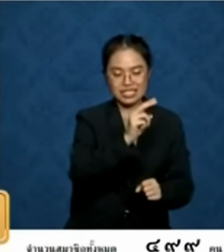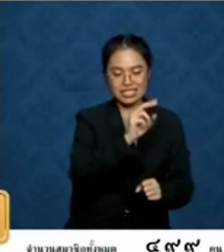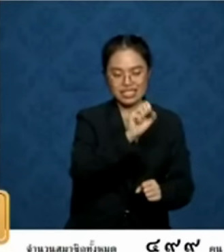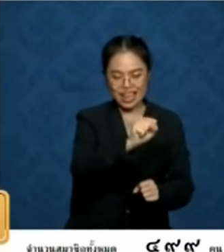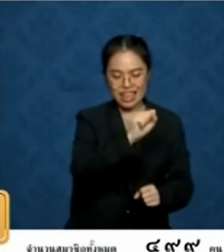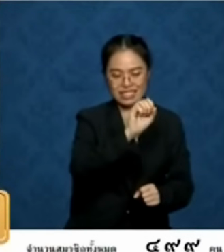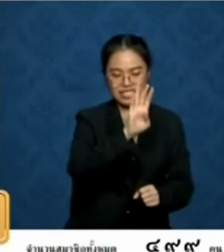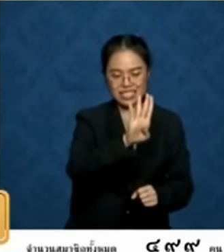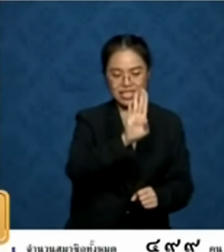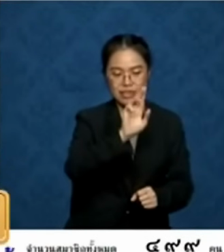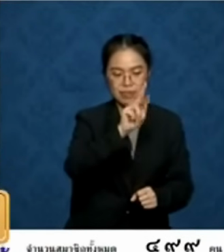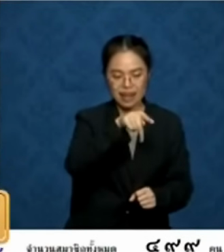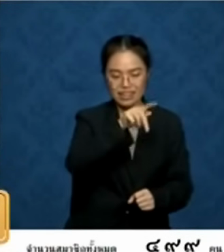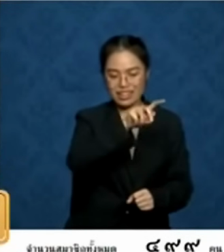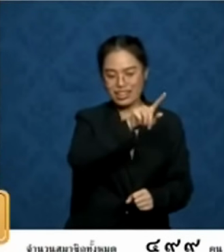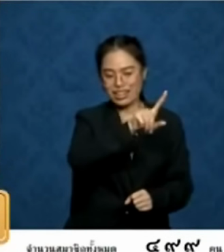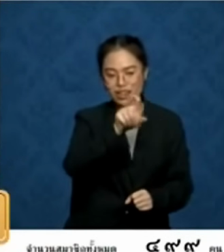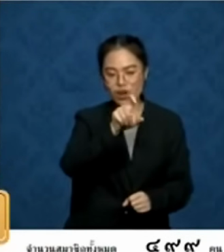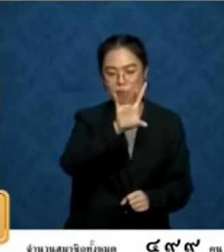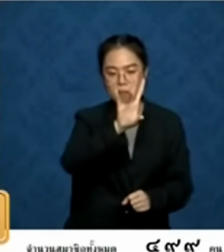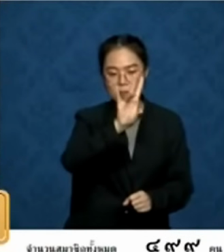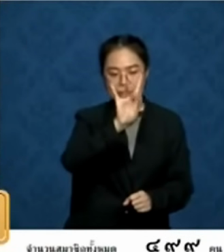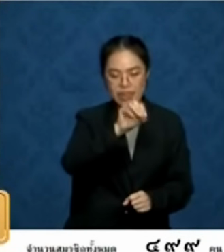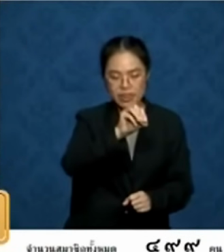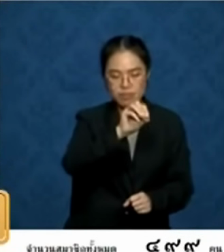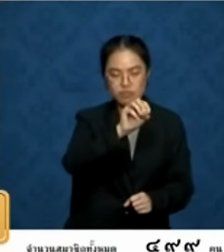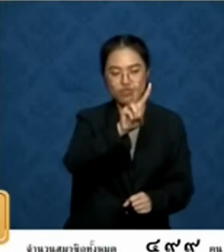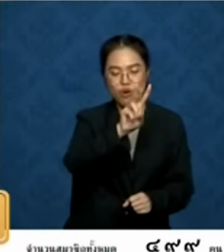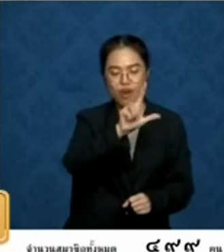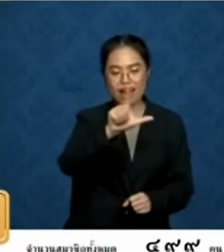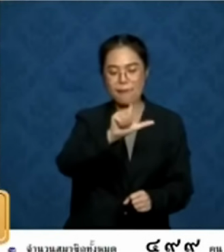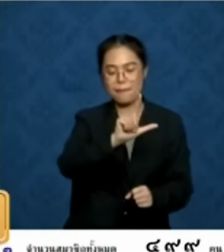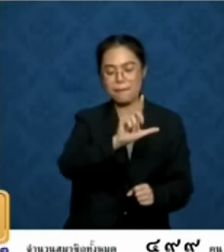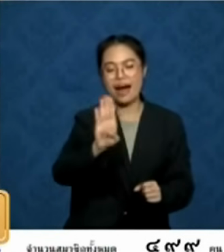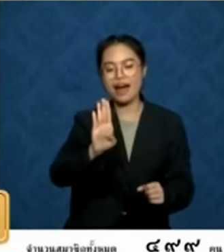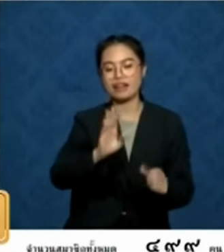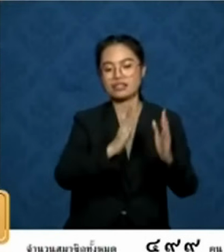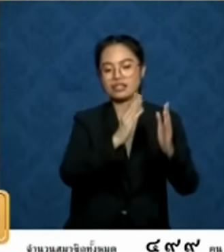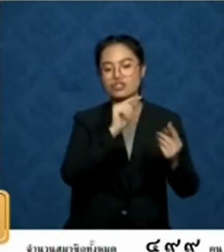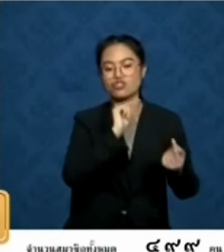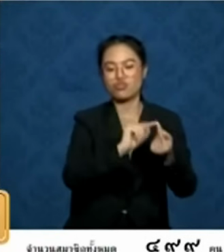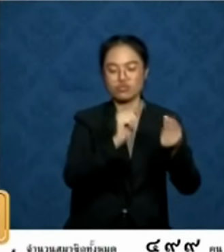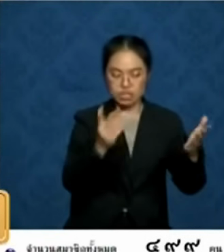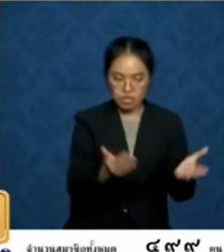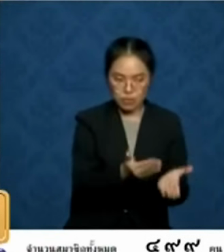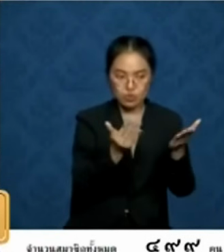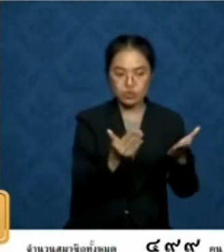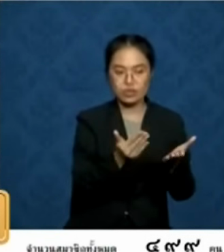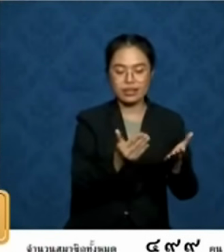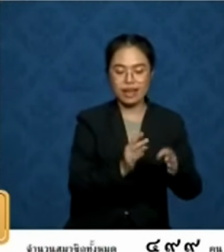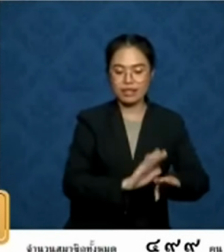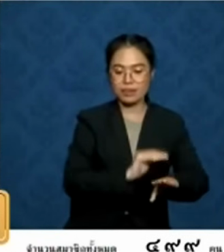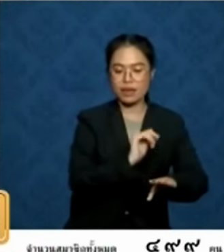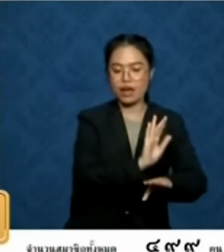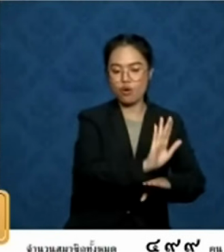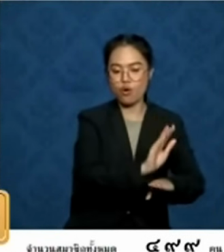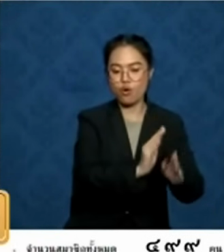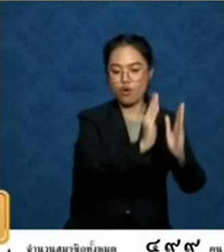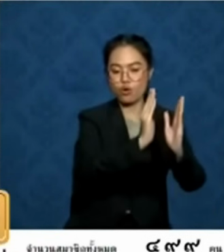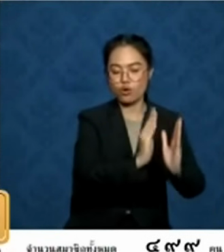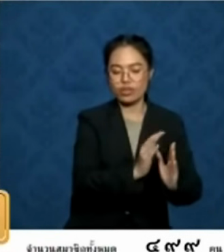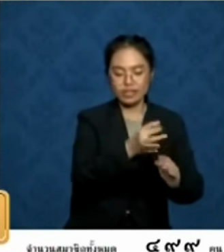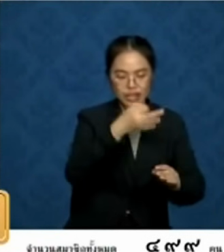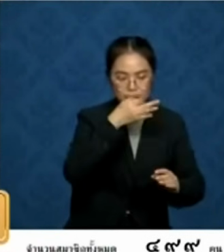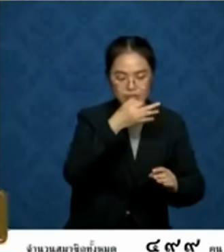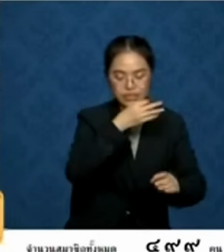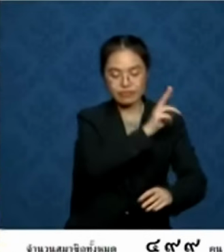44,183.2 ล้านบาทเพื่อสนับสนุนยุทธศาสตร์ด้านการพัฒนาและเสริมสร้างศักยภาพทรัพยากรมนุษย์